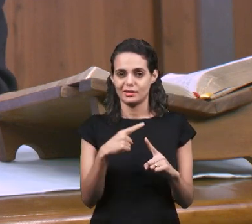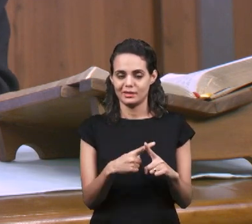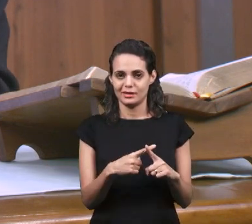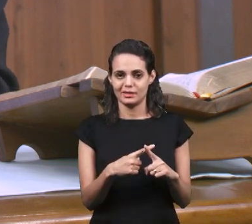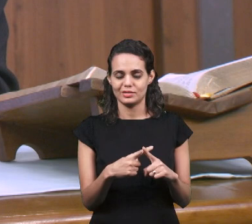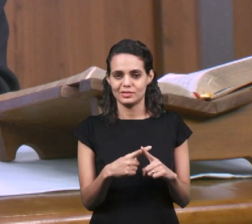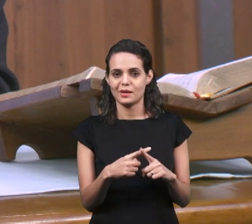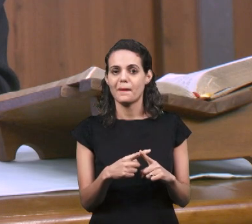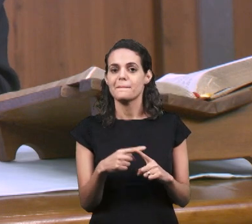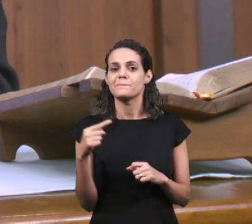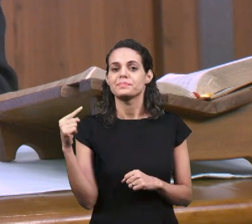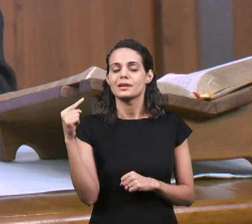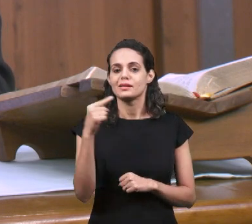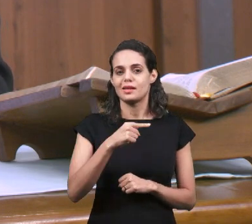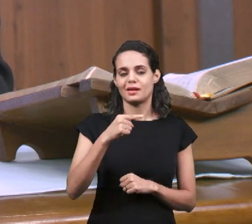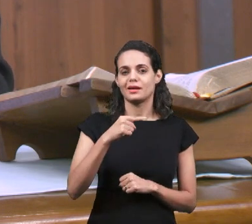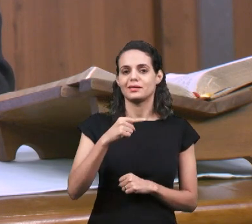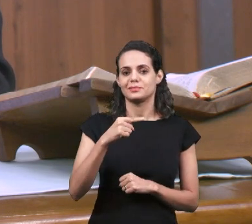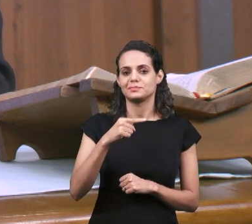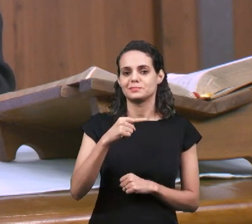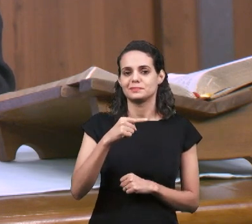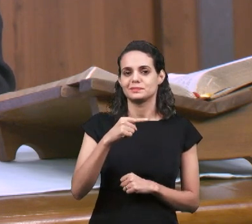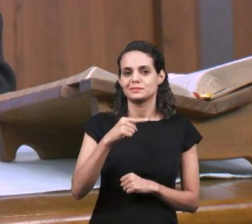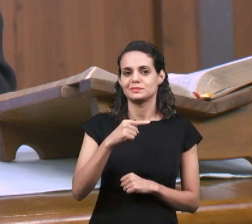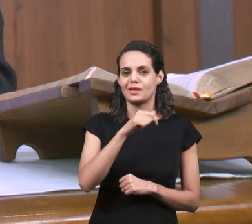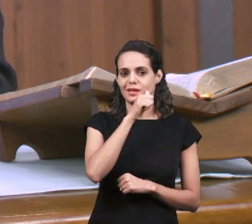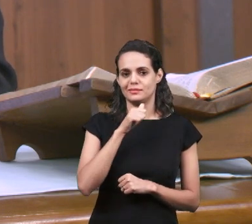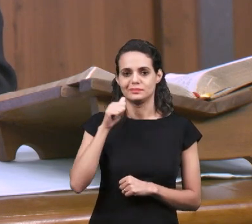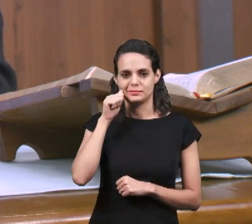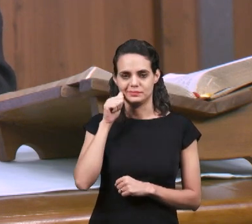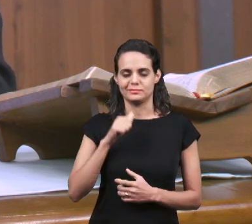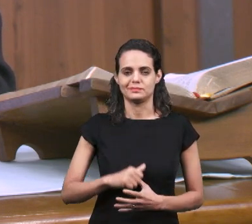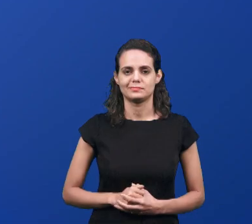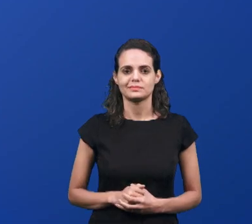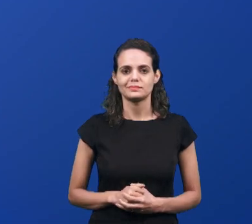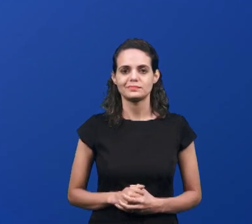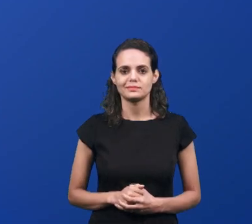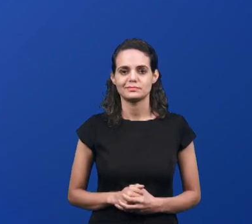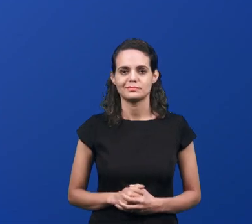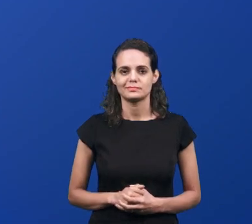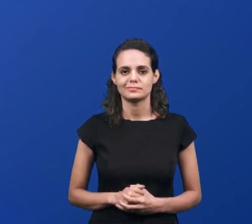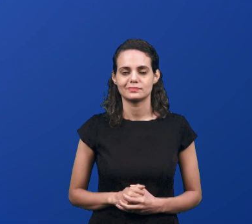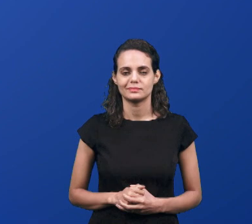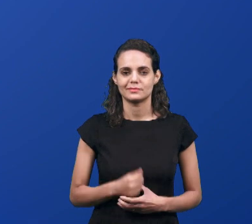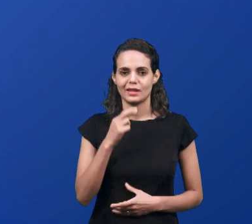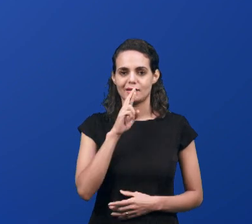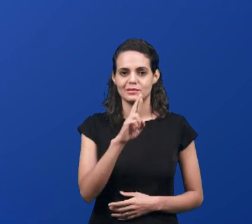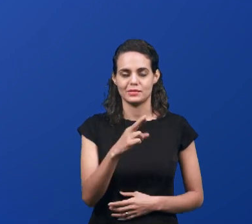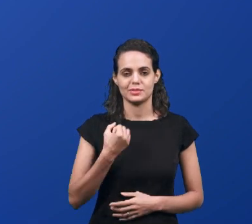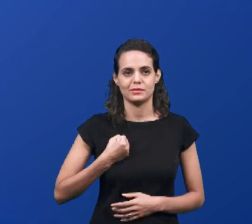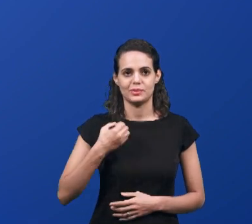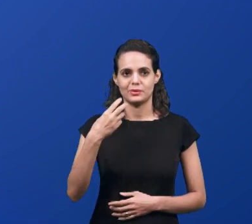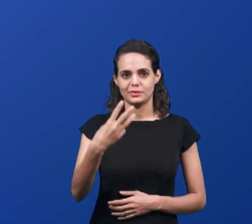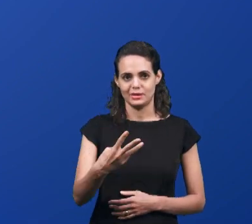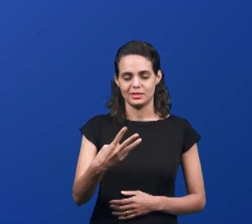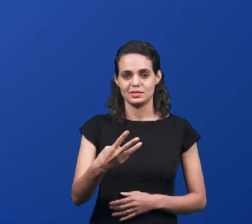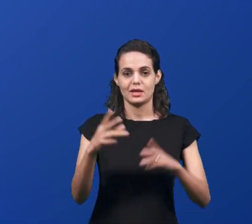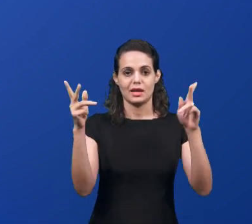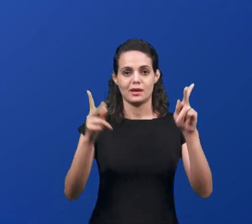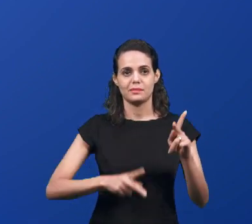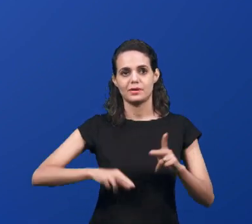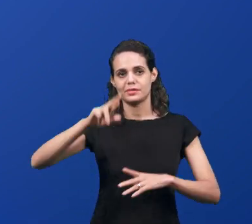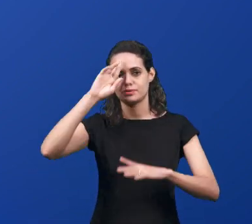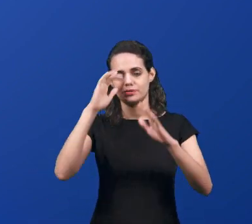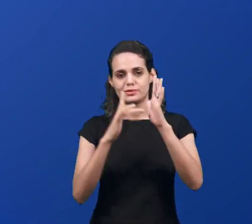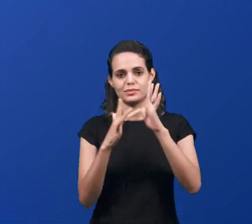de l'Amapá. Philippe va donner la réponse à la question 3. La paix du Seigneur Jésus, mes frères, je m'appelle Philippe, de